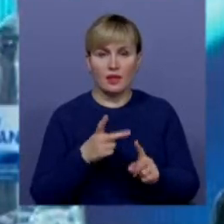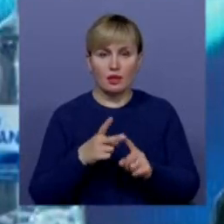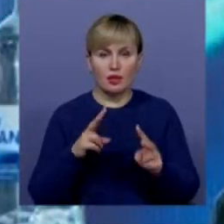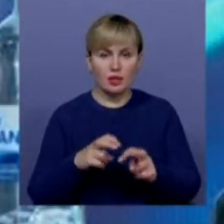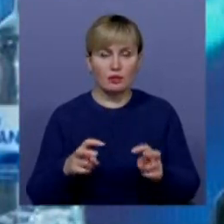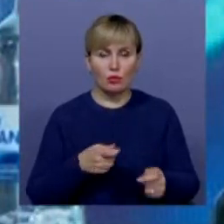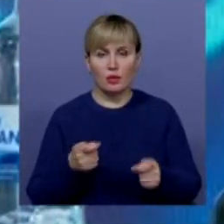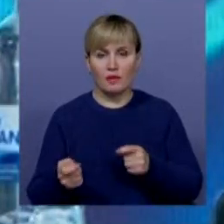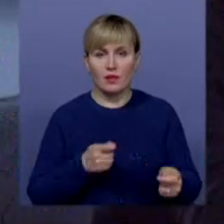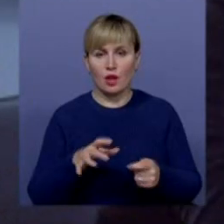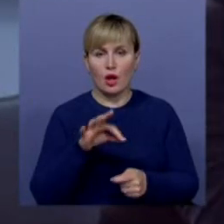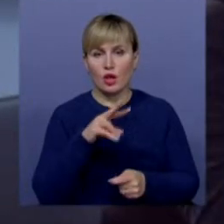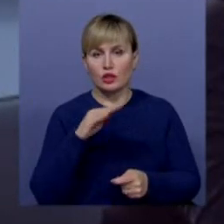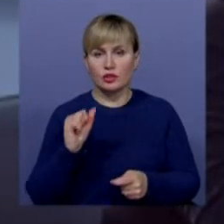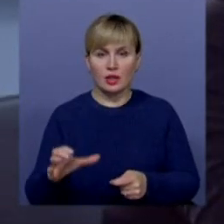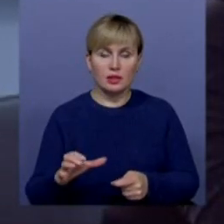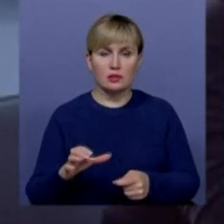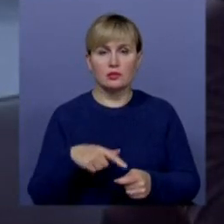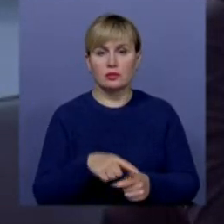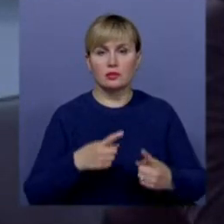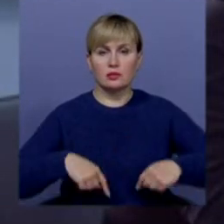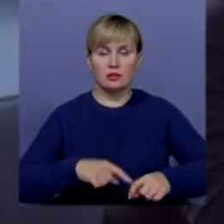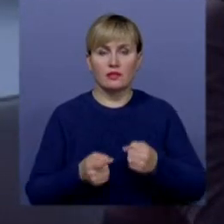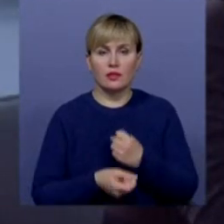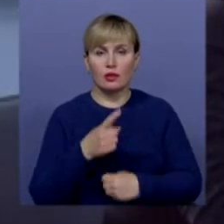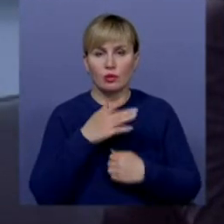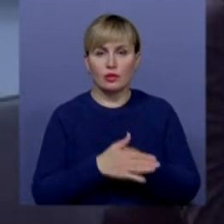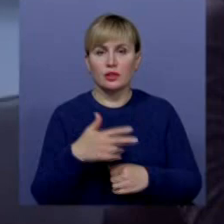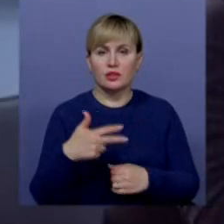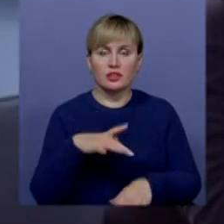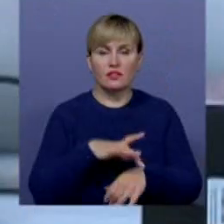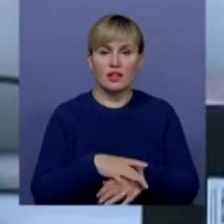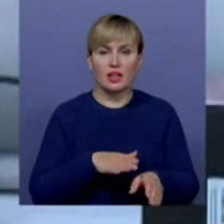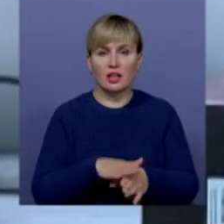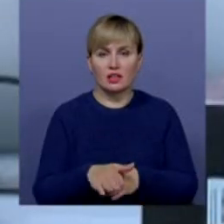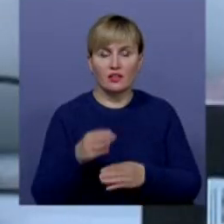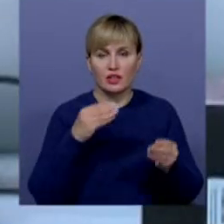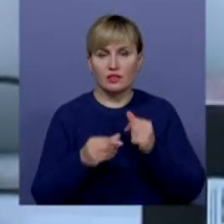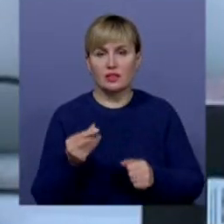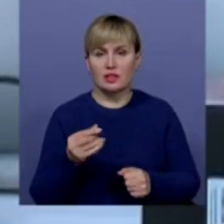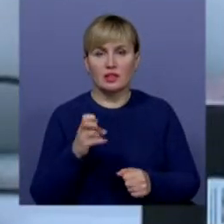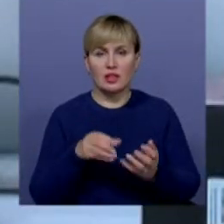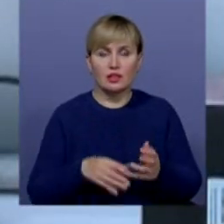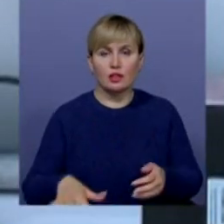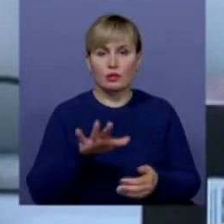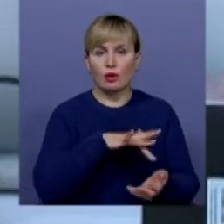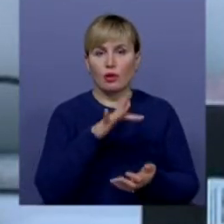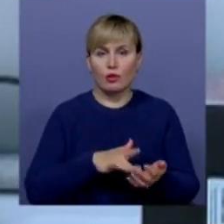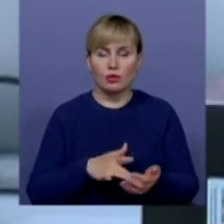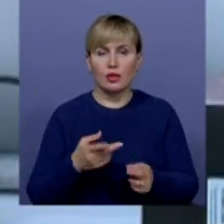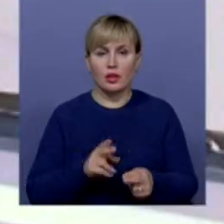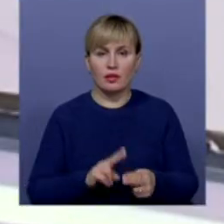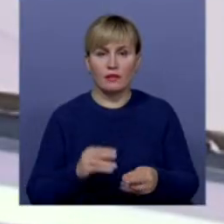следственного управления Олжаса Сулейменова, стражи порядка выявили порядка 30 фактов реализации фальшивых денег на территории города. Самого